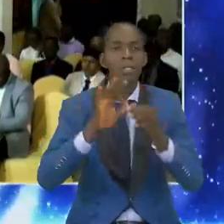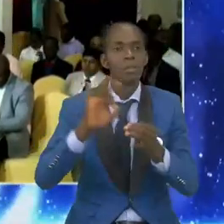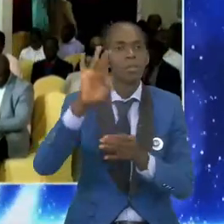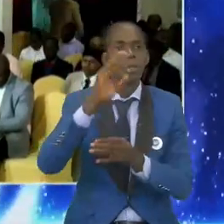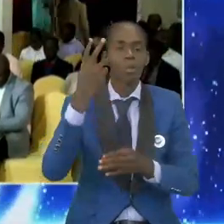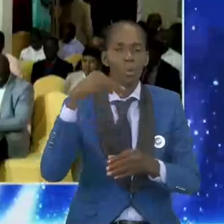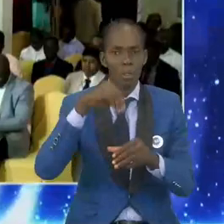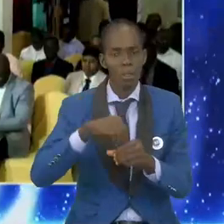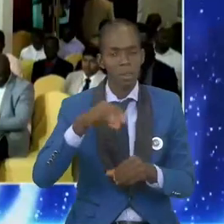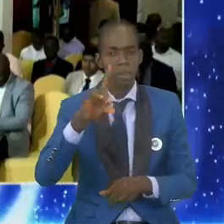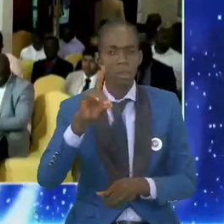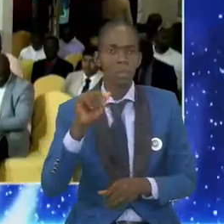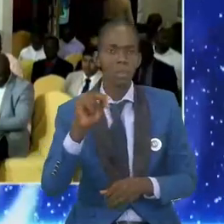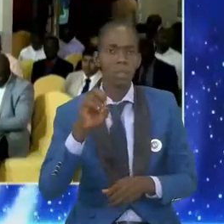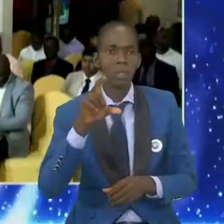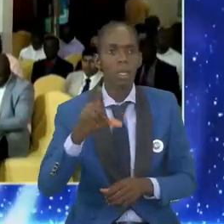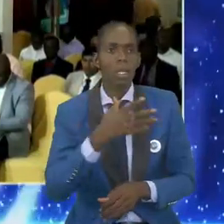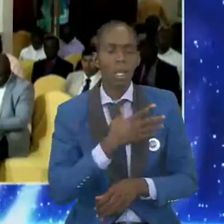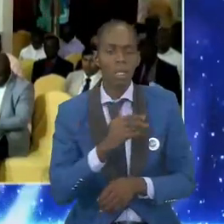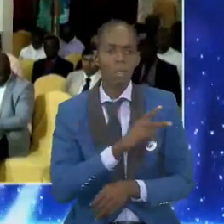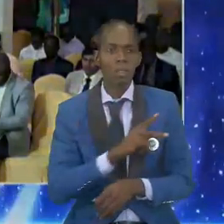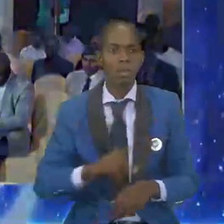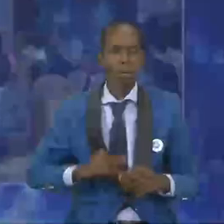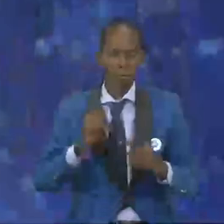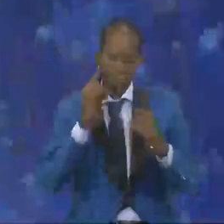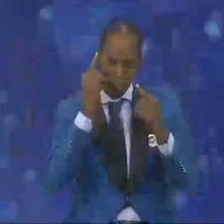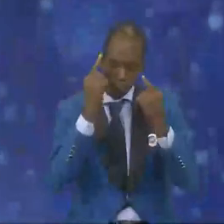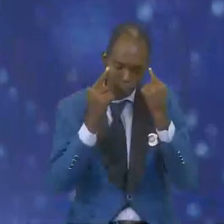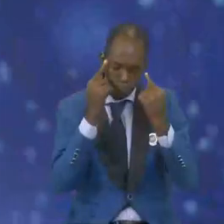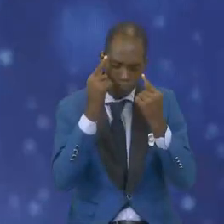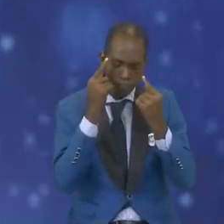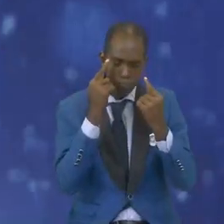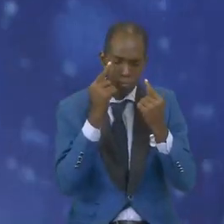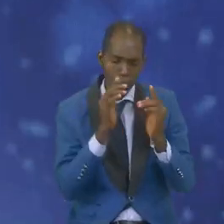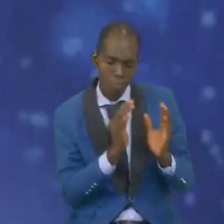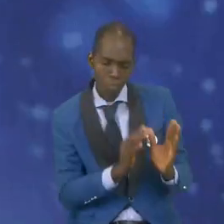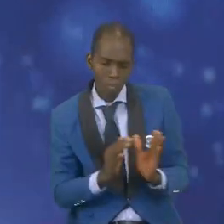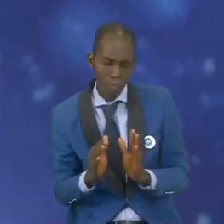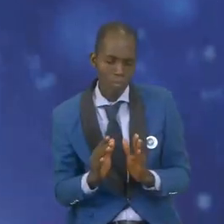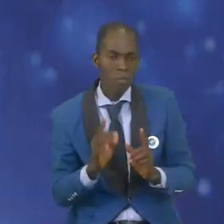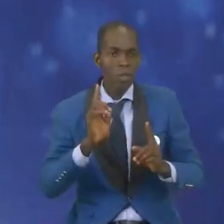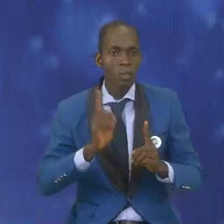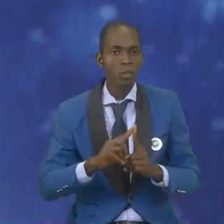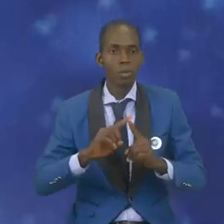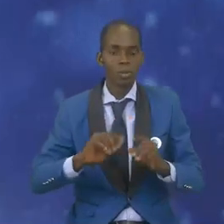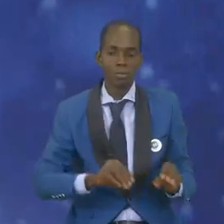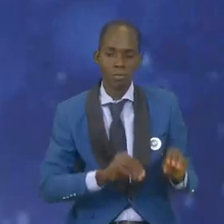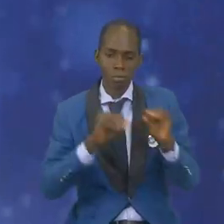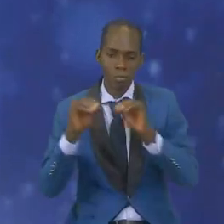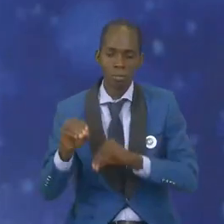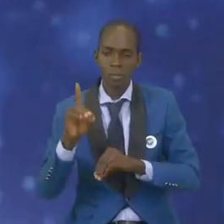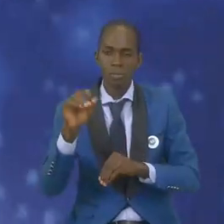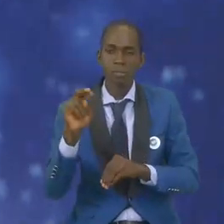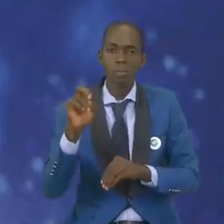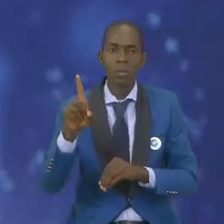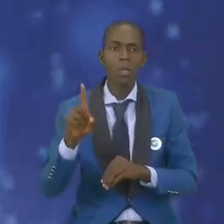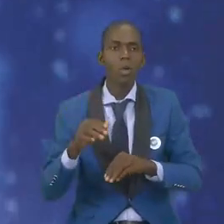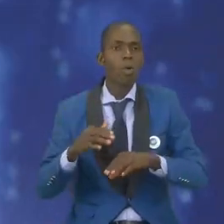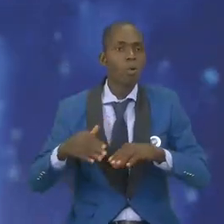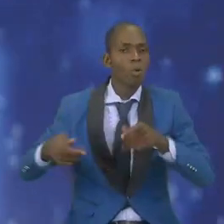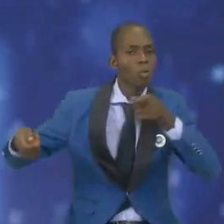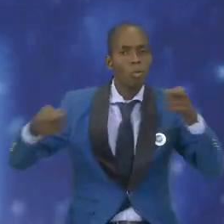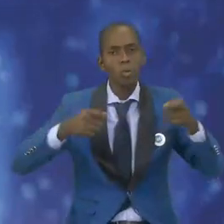parce qu'il y avait en lui un esprit supérieur, et le roi pensait à